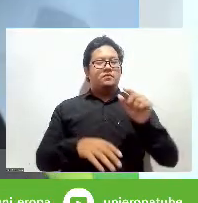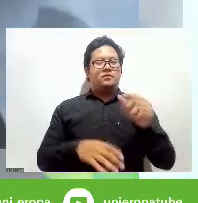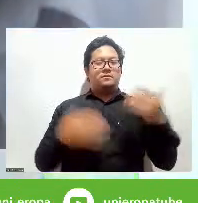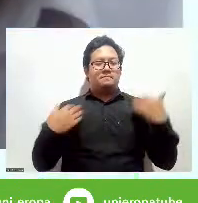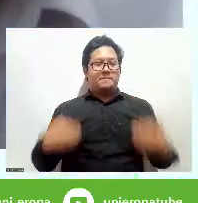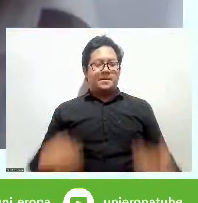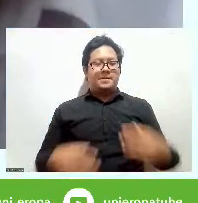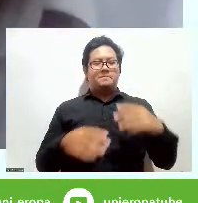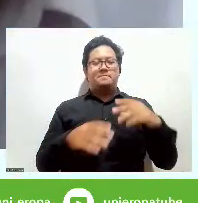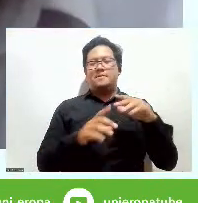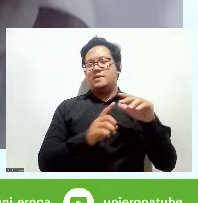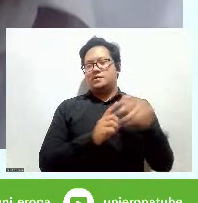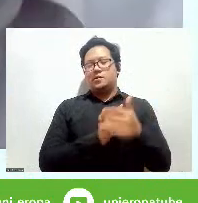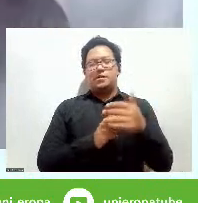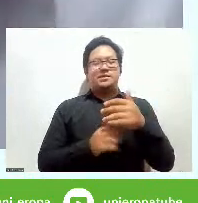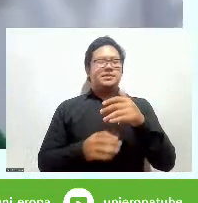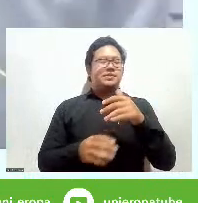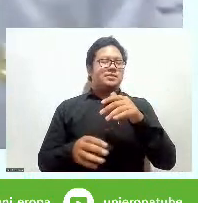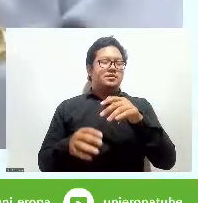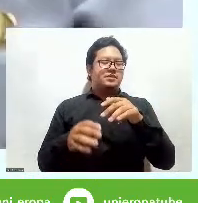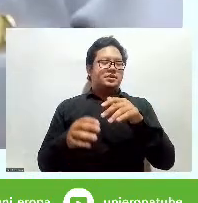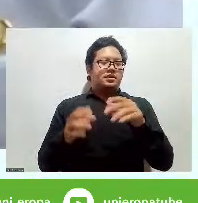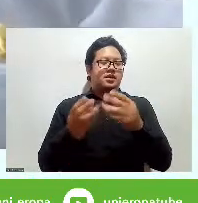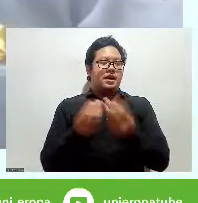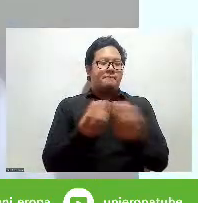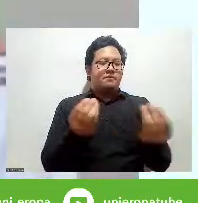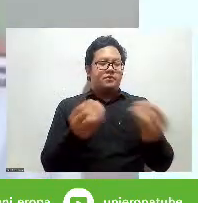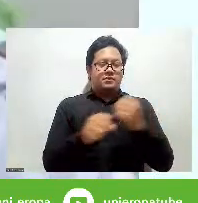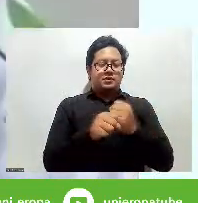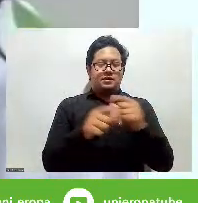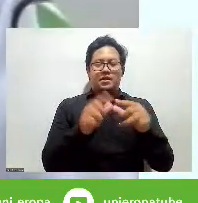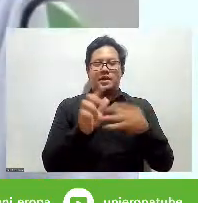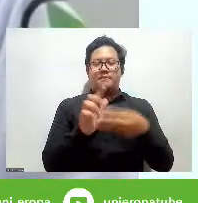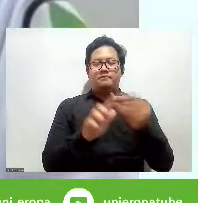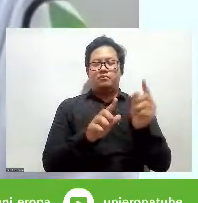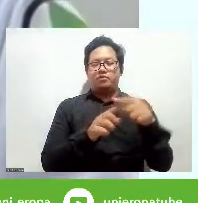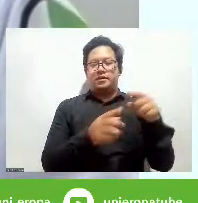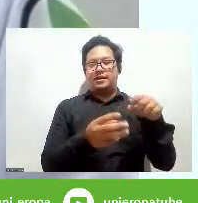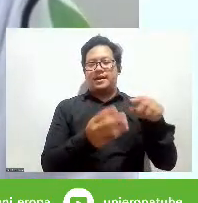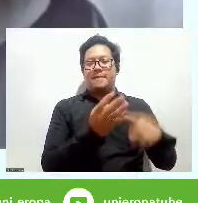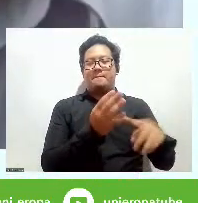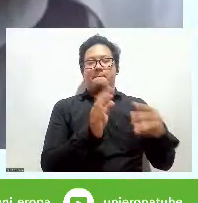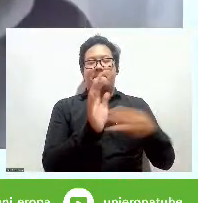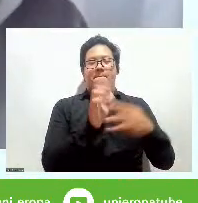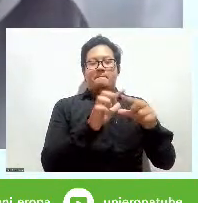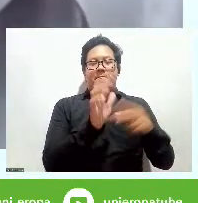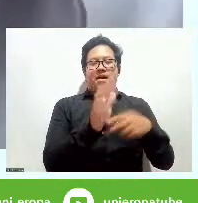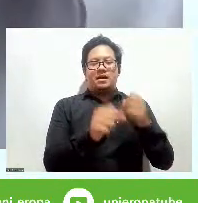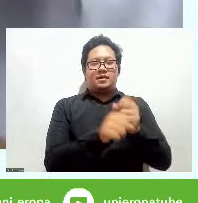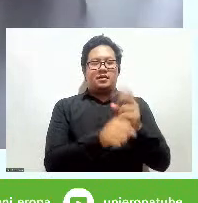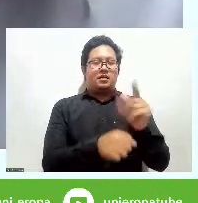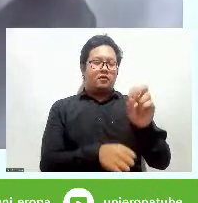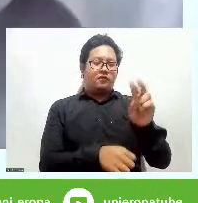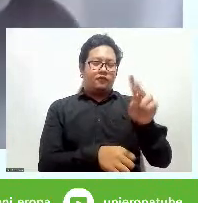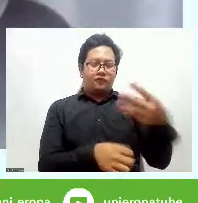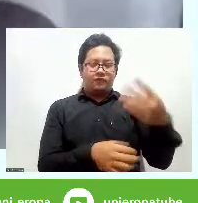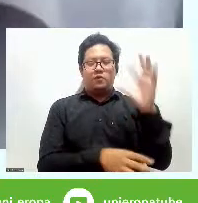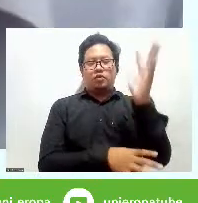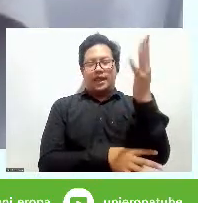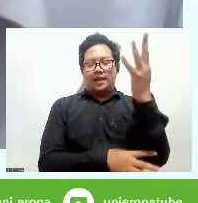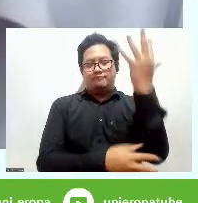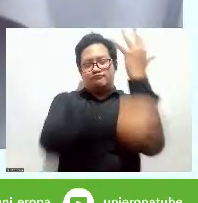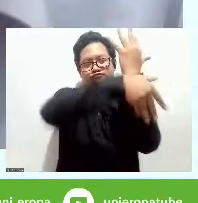persilahkan waktunya halo halo pak pak kabar pak sehat pak sehat alhamdulillah